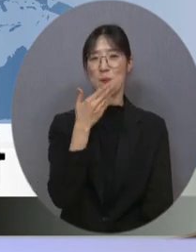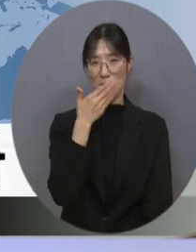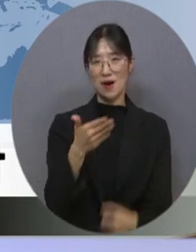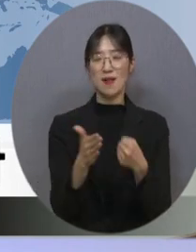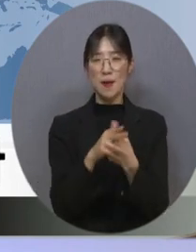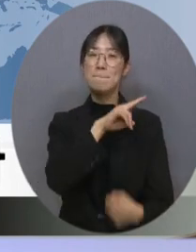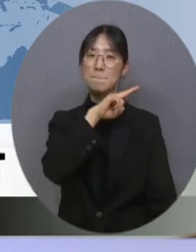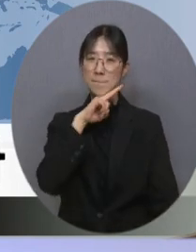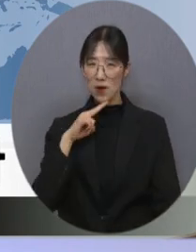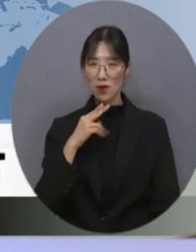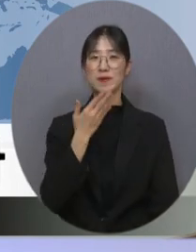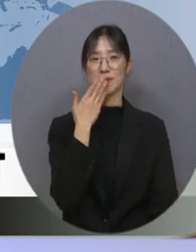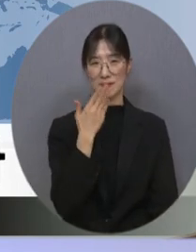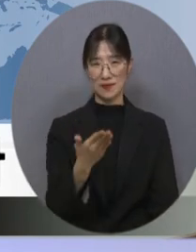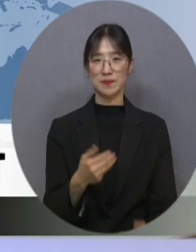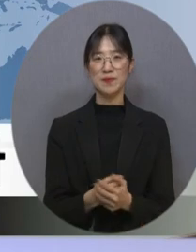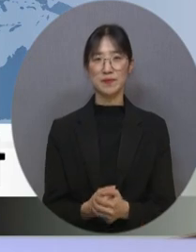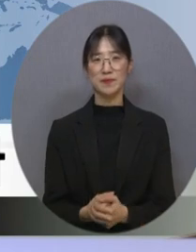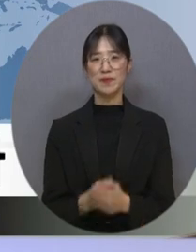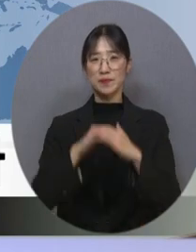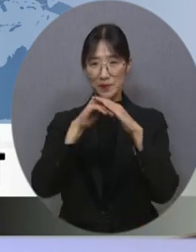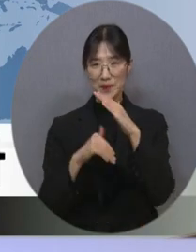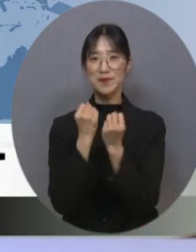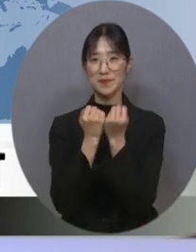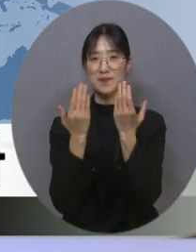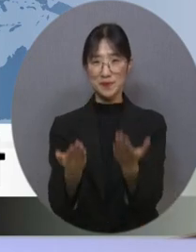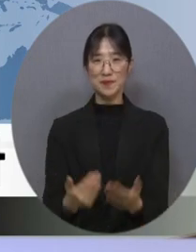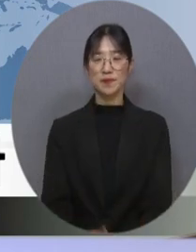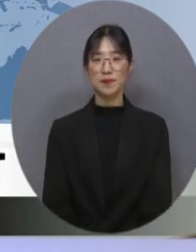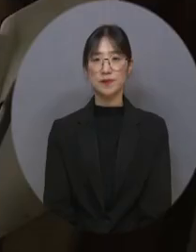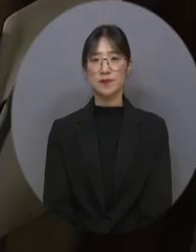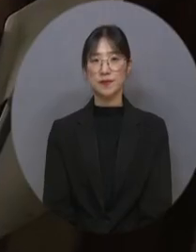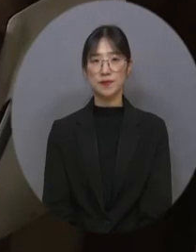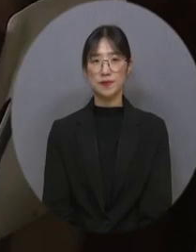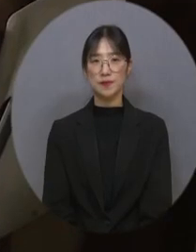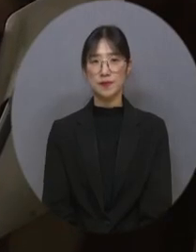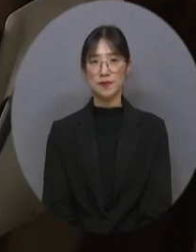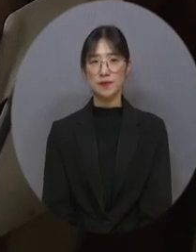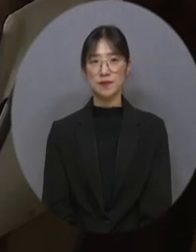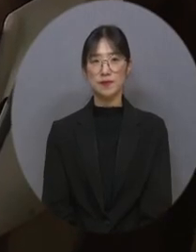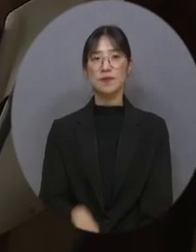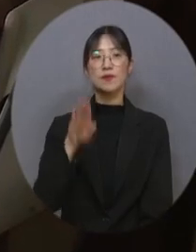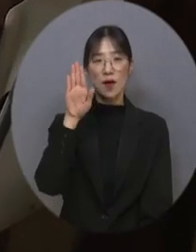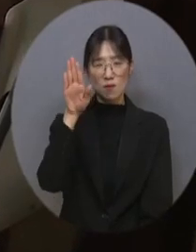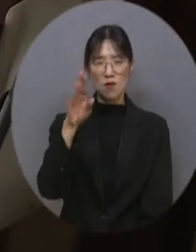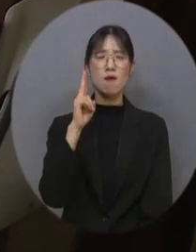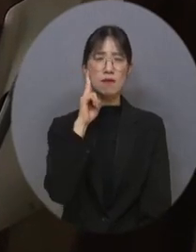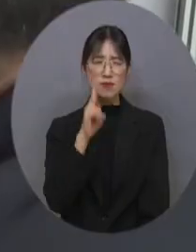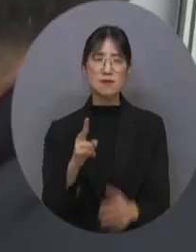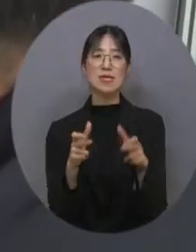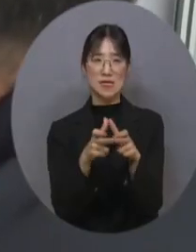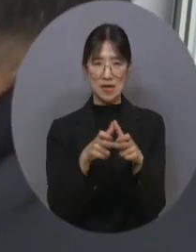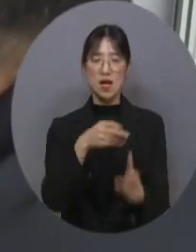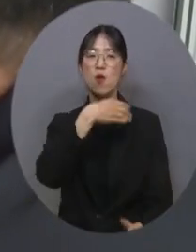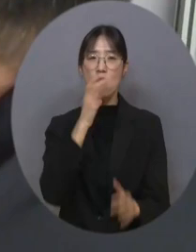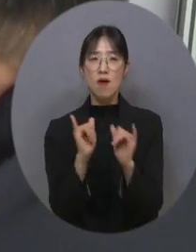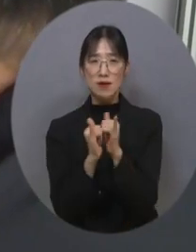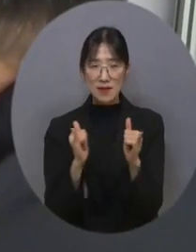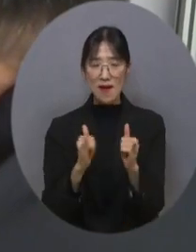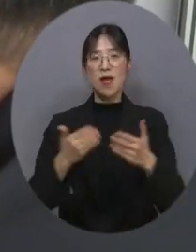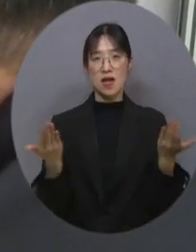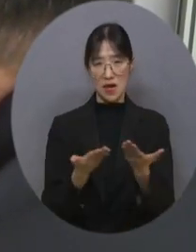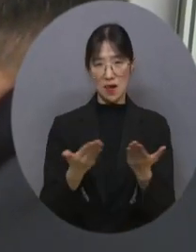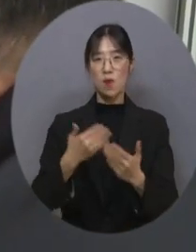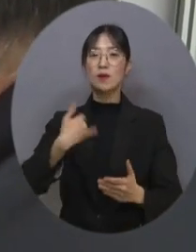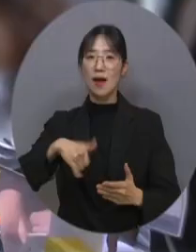훨씬 편리해질 전망입니다 보도의 박성용 기자입니다 앞으로 중증장애인과 고령자의